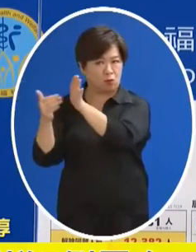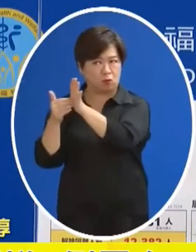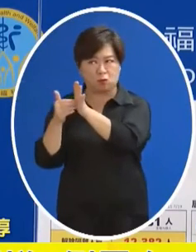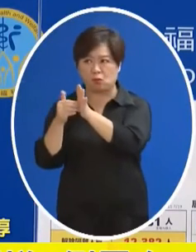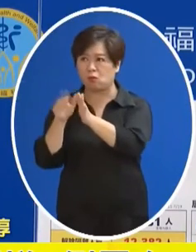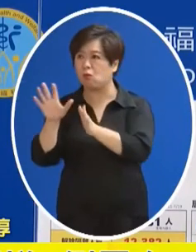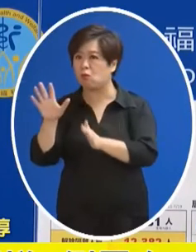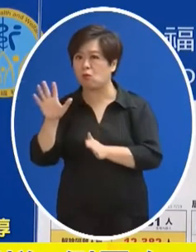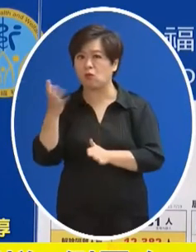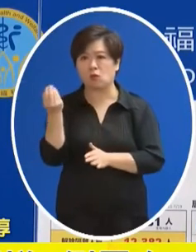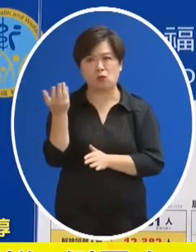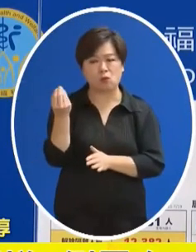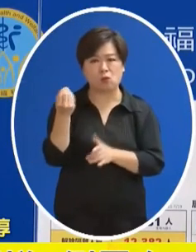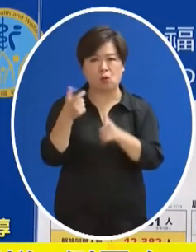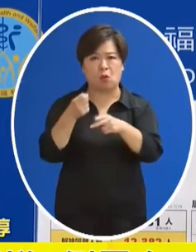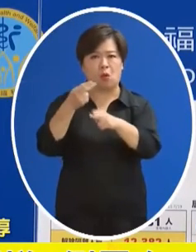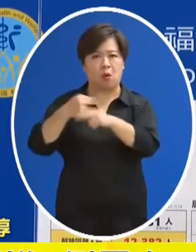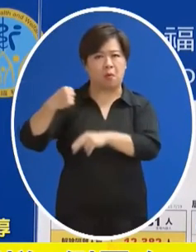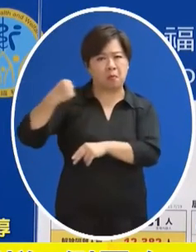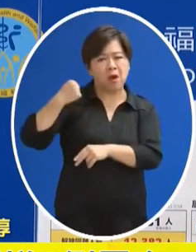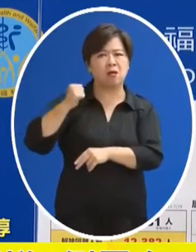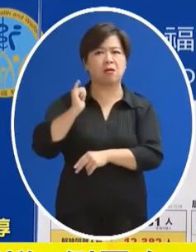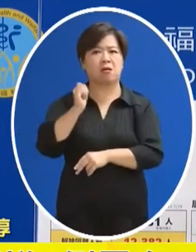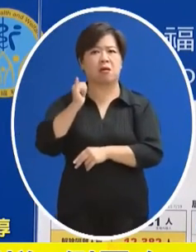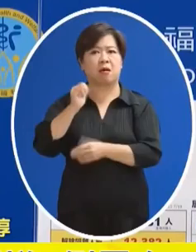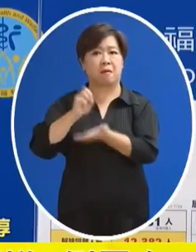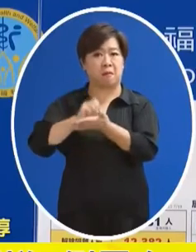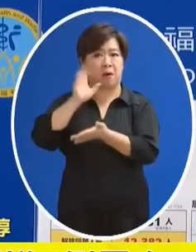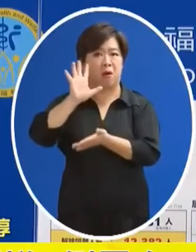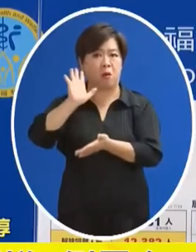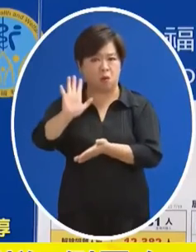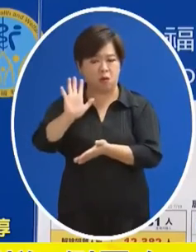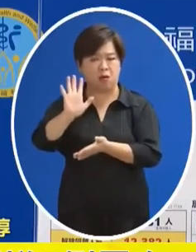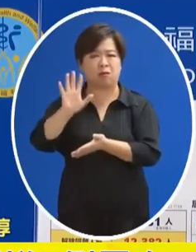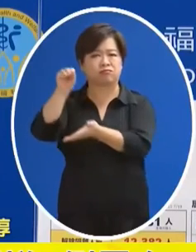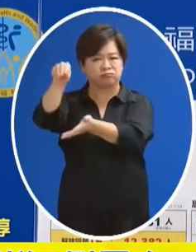有公信力的这样的一个报告出来以后，那